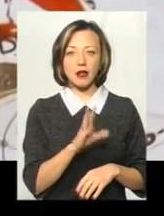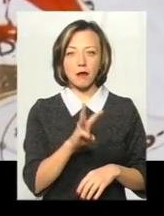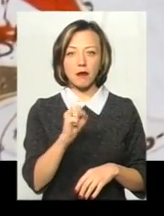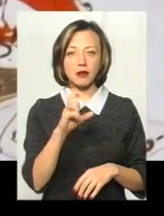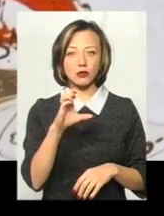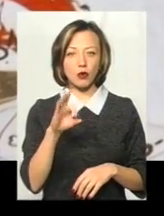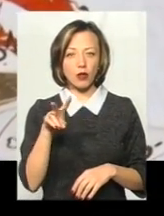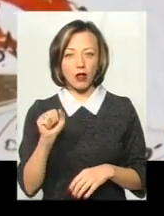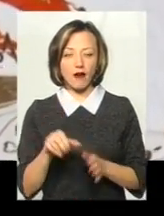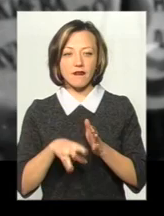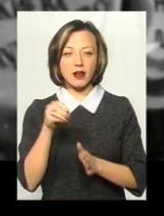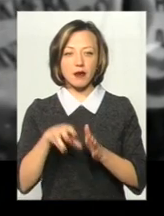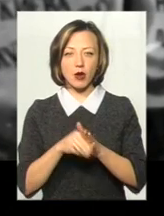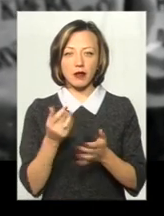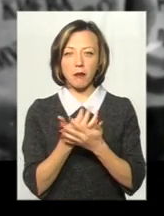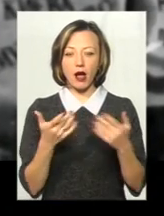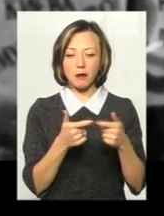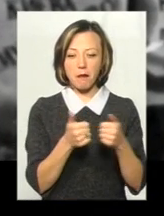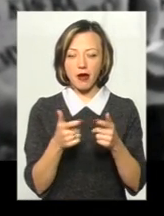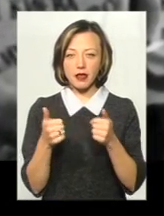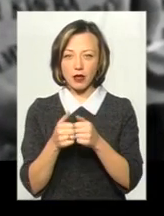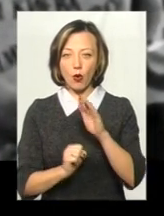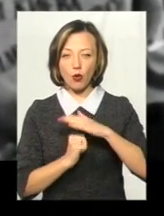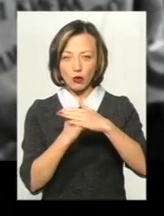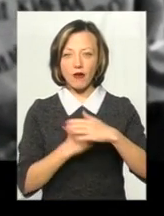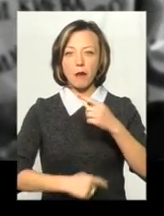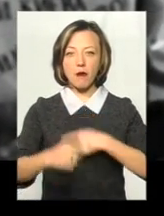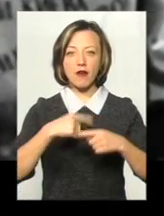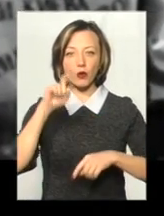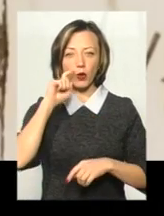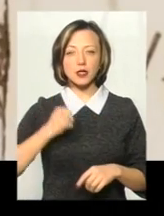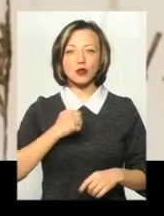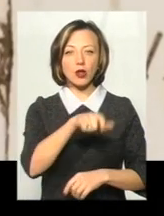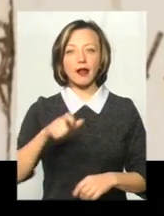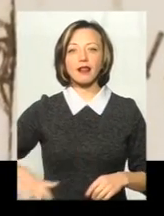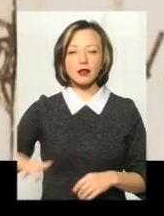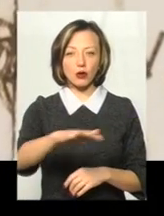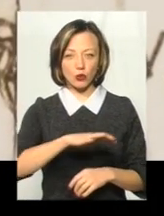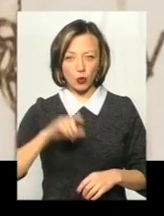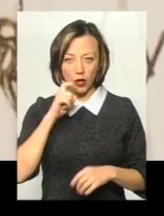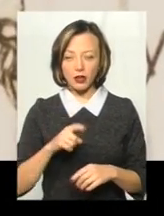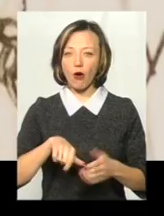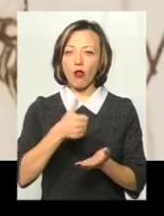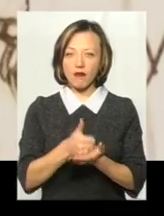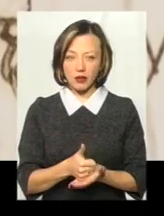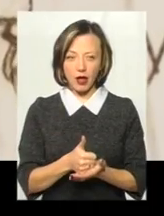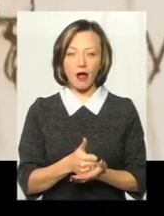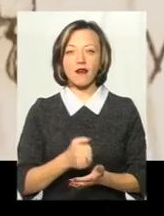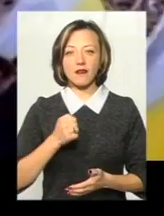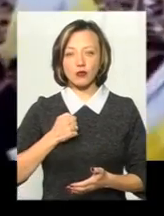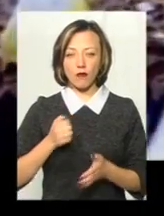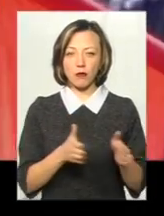Масола, вибори на багатопартійній основі та повернення українських солдат на територію України, а також головне – проходження